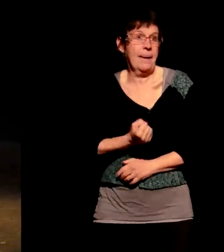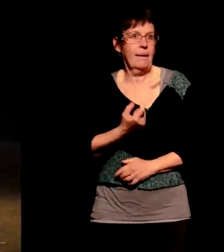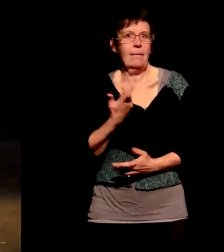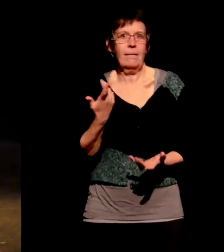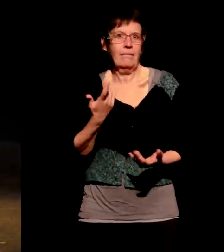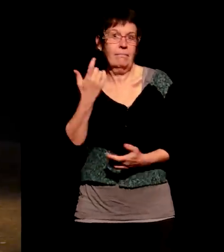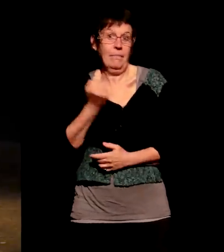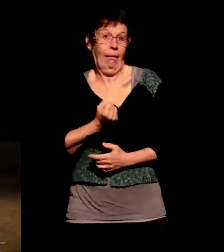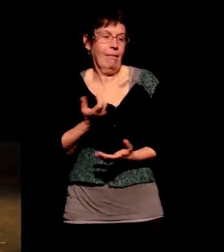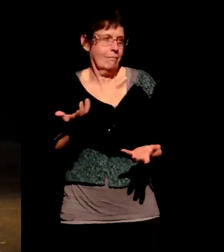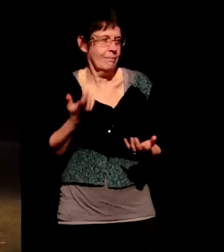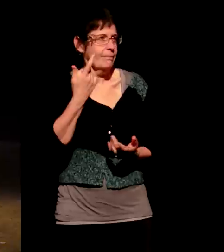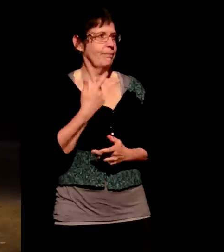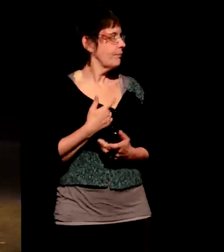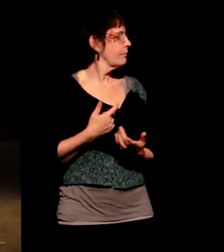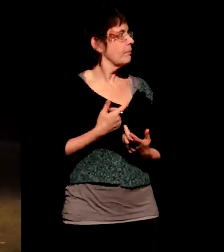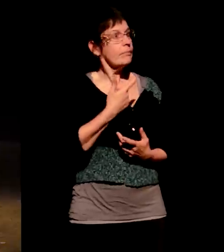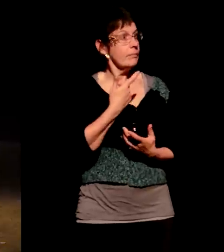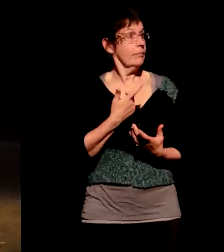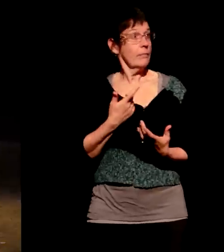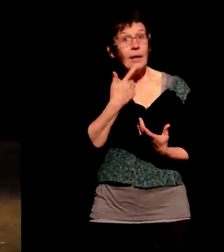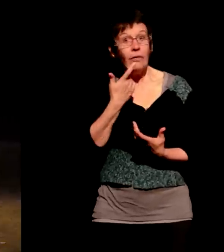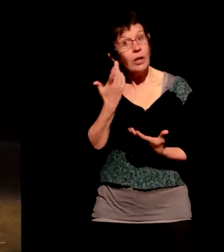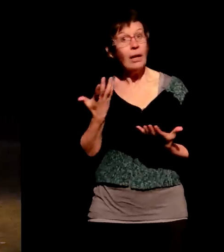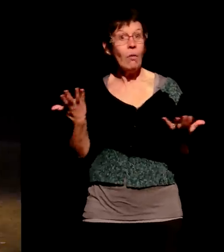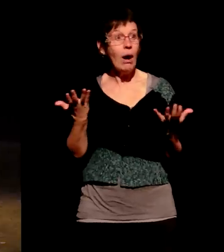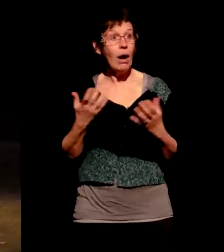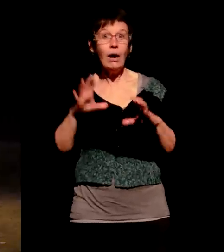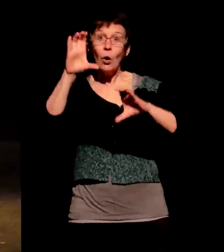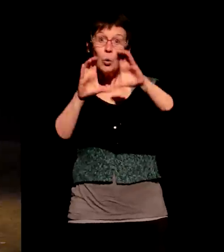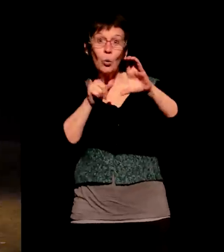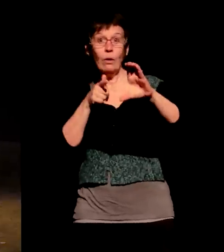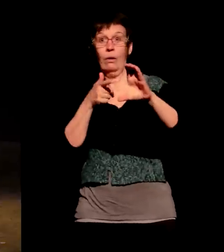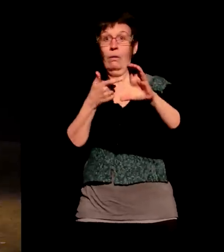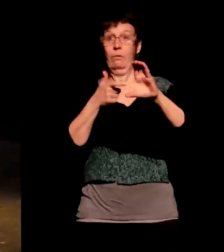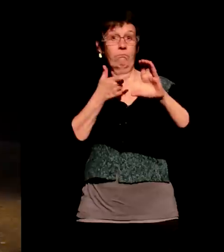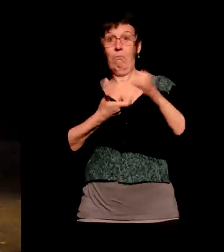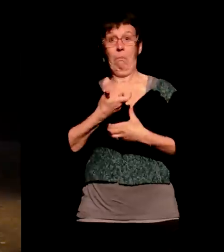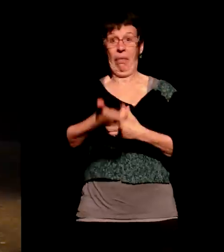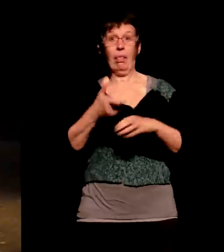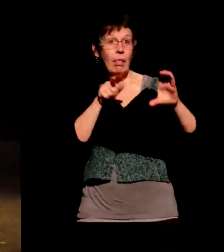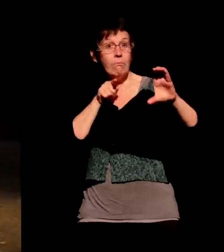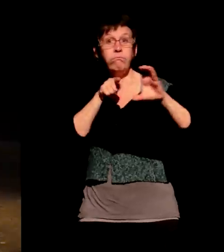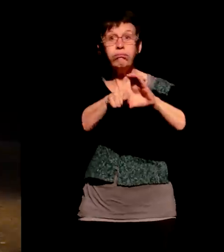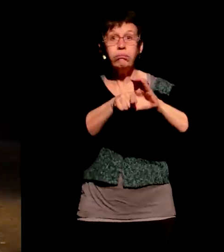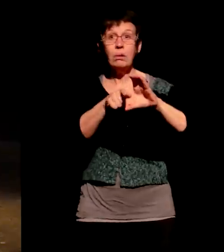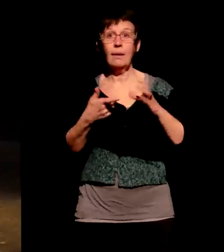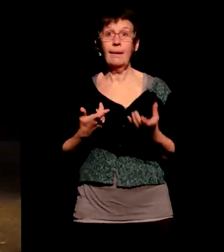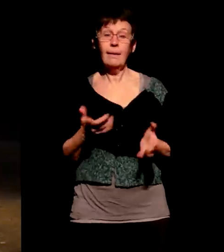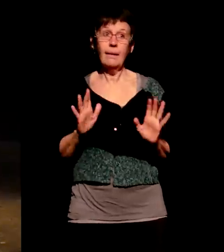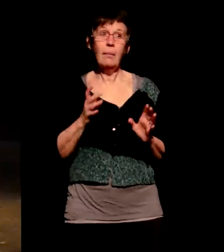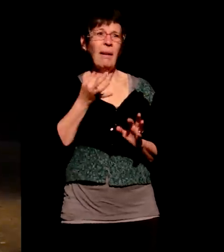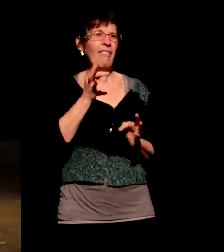des choses. Enculé, ça veut dire recevoir une bite dans le cul, à peu de choses près, c'est ça. Donc, c'est pas une question de vulgarité